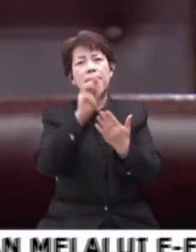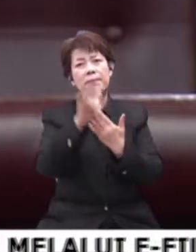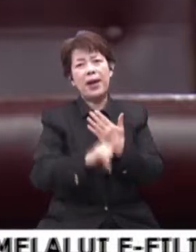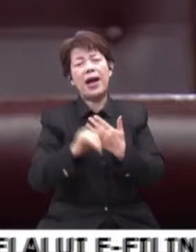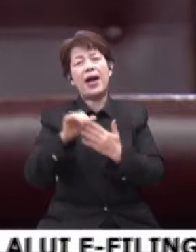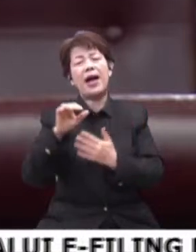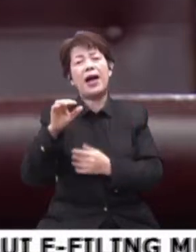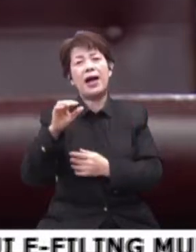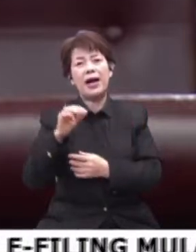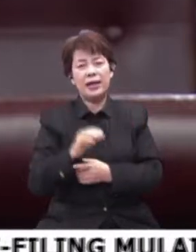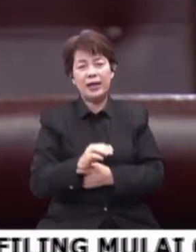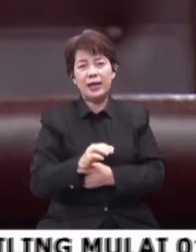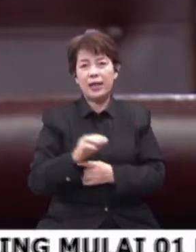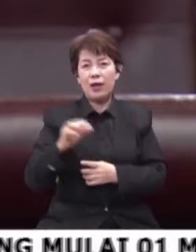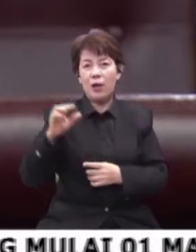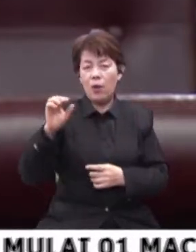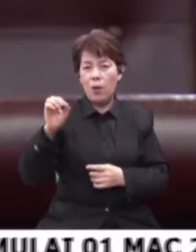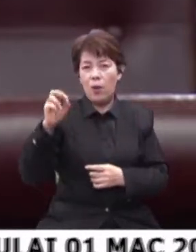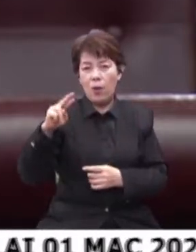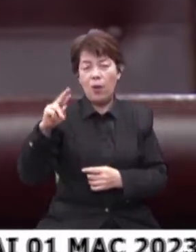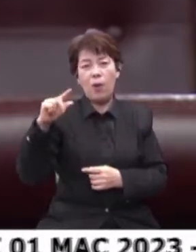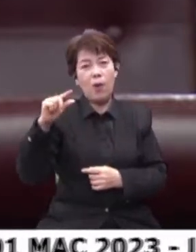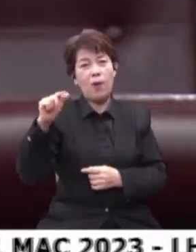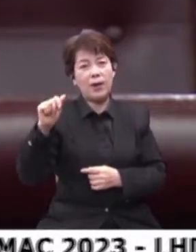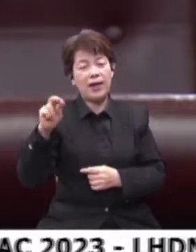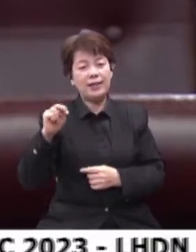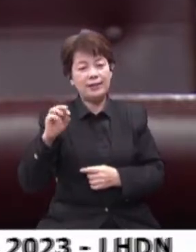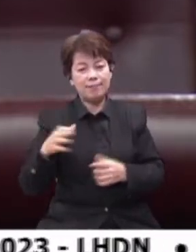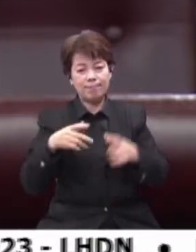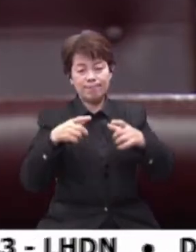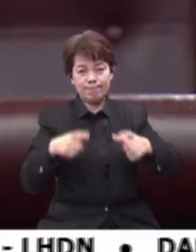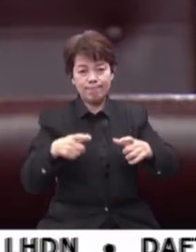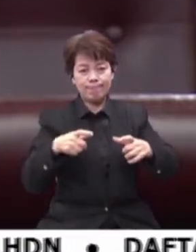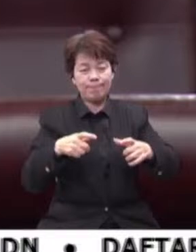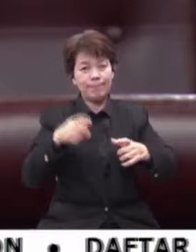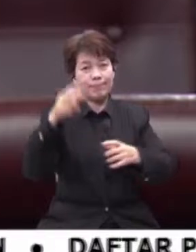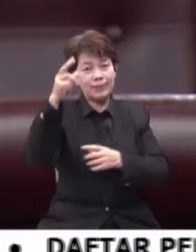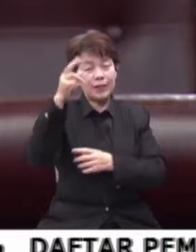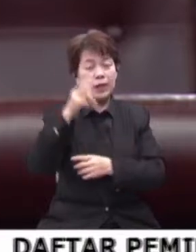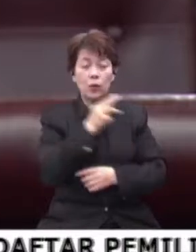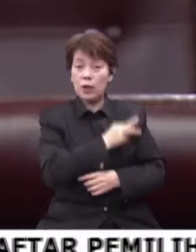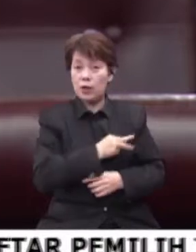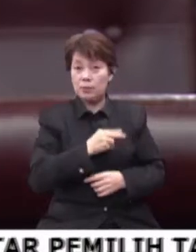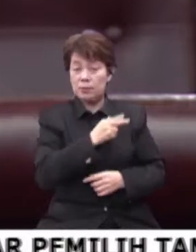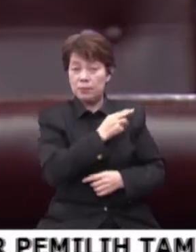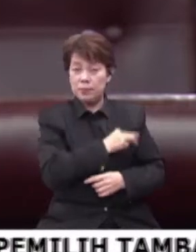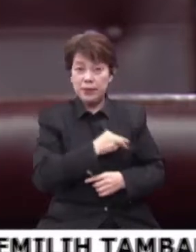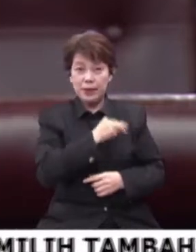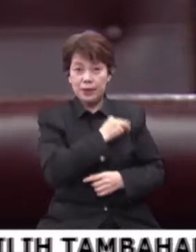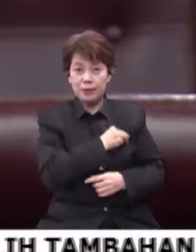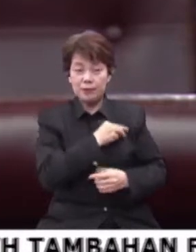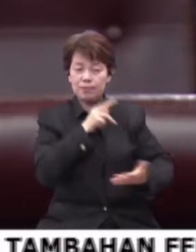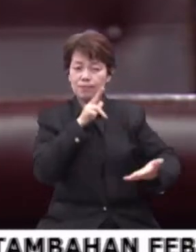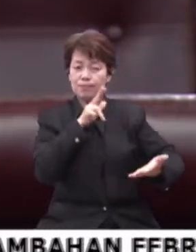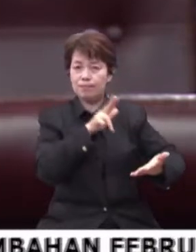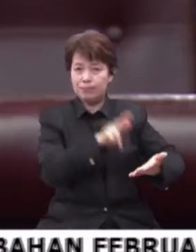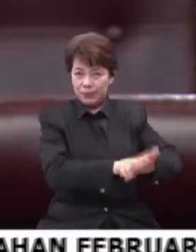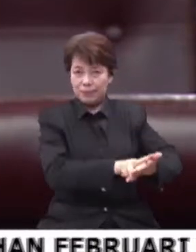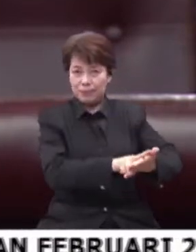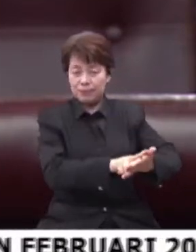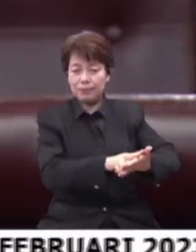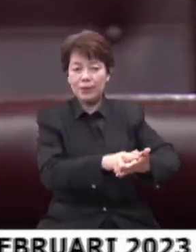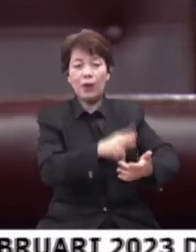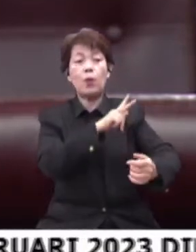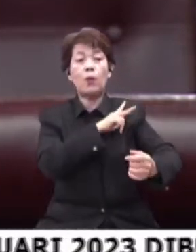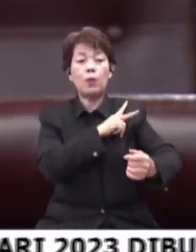ataupun kalau ada satu hari badan Kementerian bagi kuasa kepada satu PH tapi